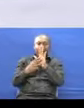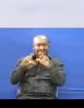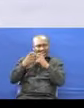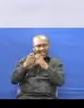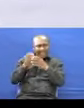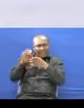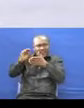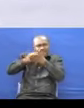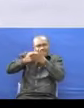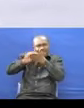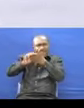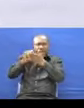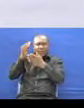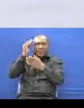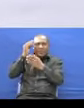vimewekwa kivuli?